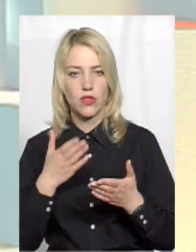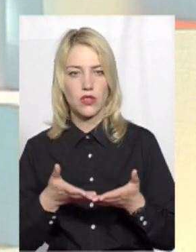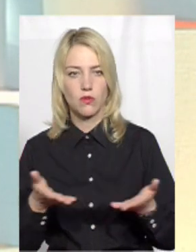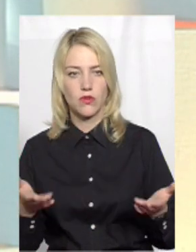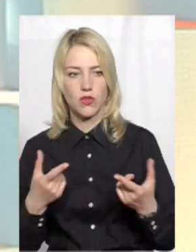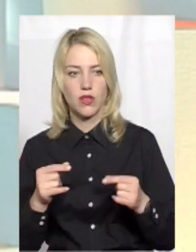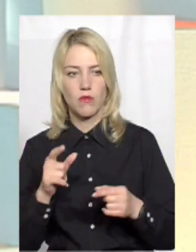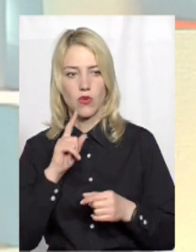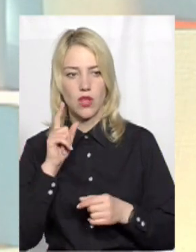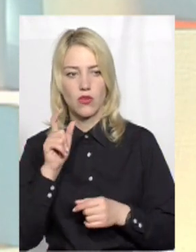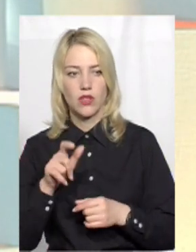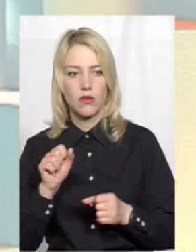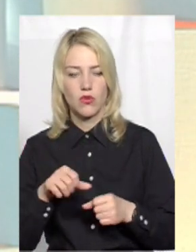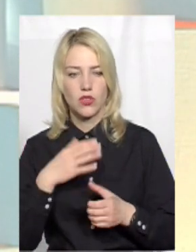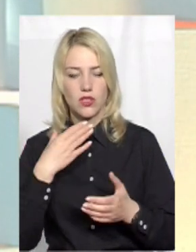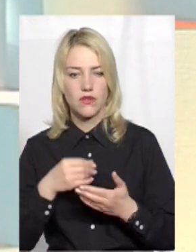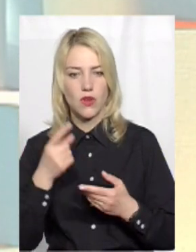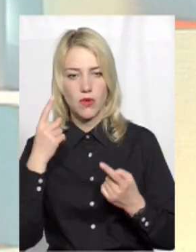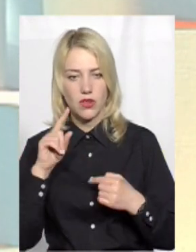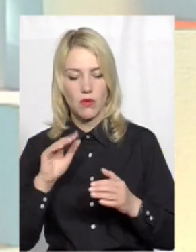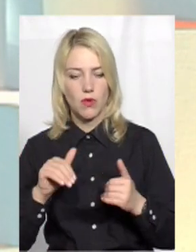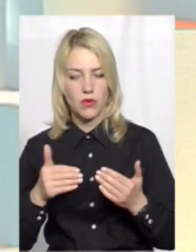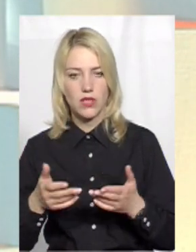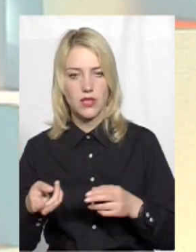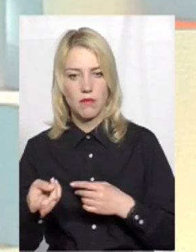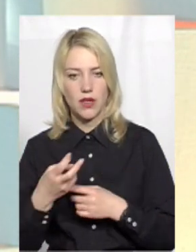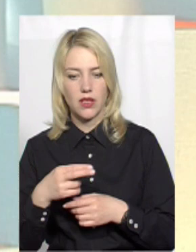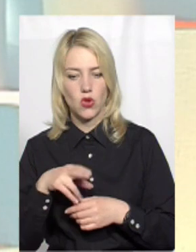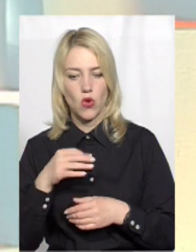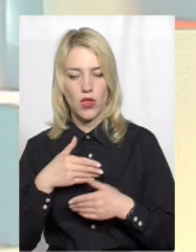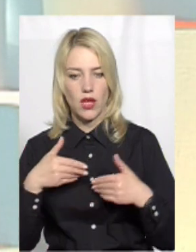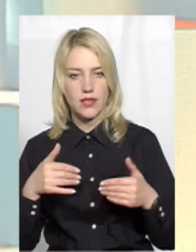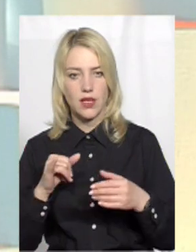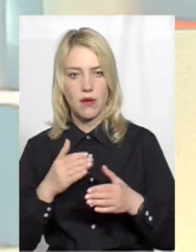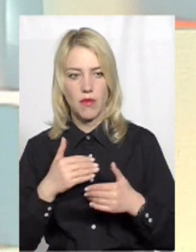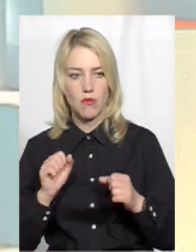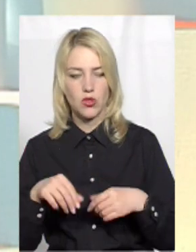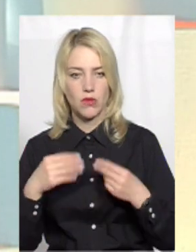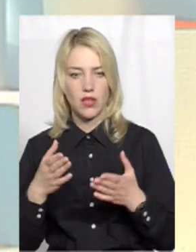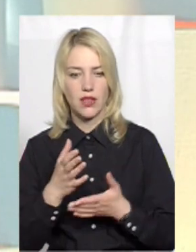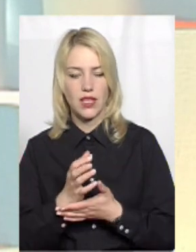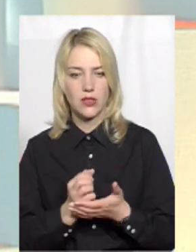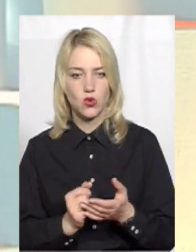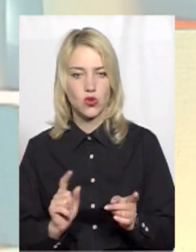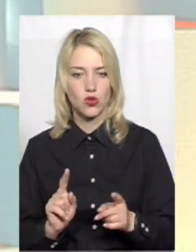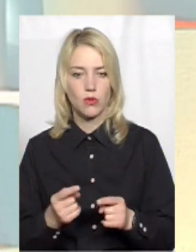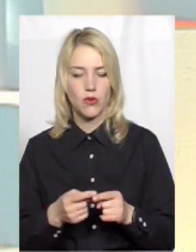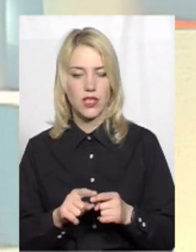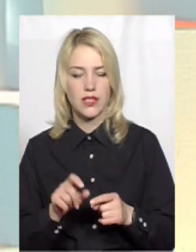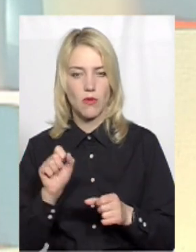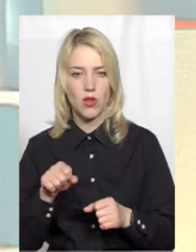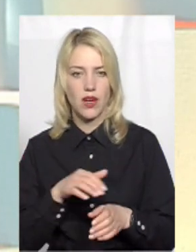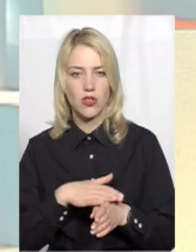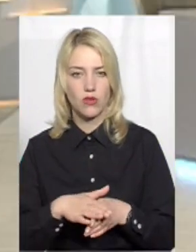платформу, де молода людина може зі своїми ідеями та пропозиціями прийти до нас, і ми можемо надати їй ресурс, щоб вона могла це